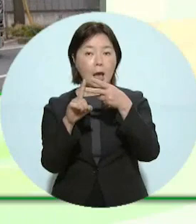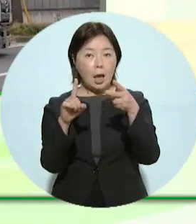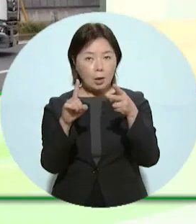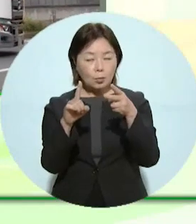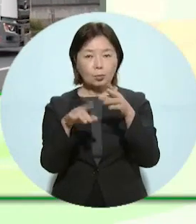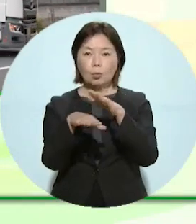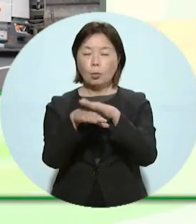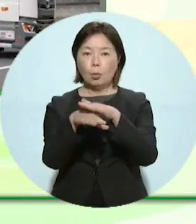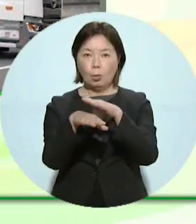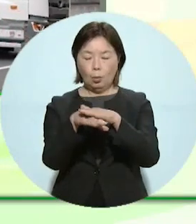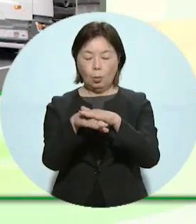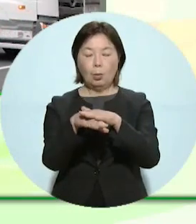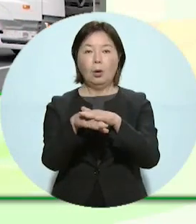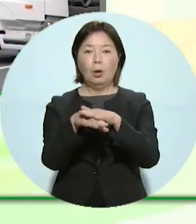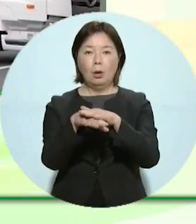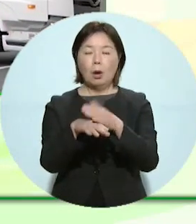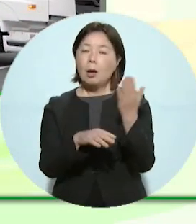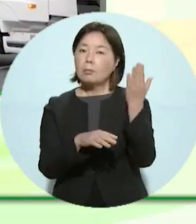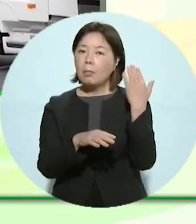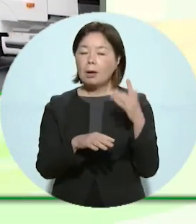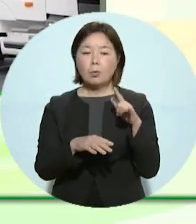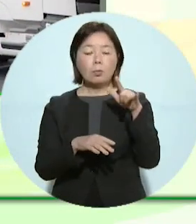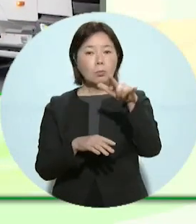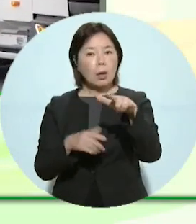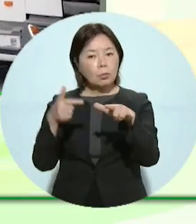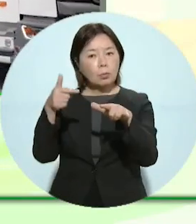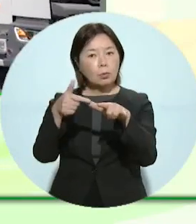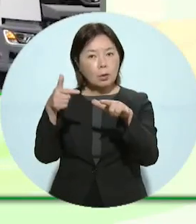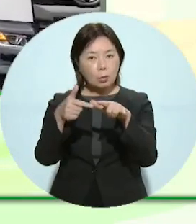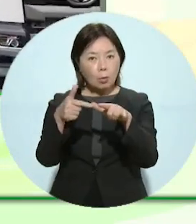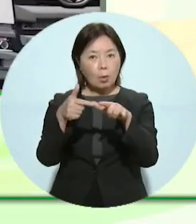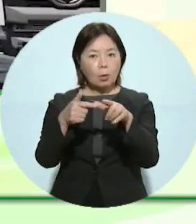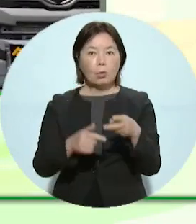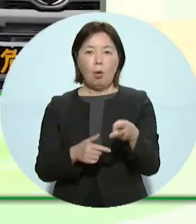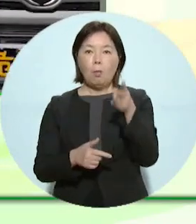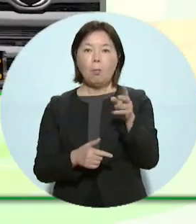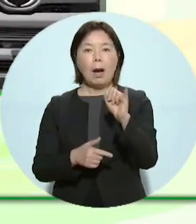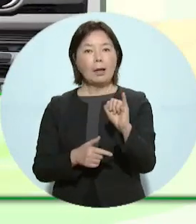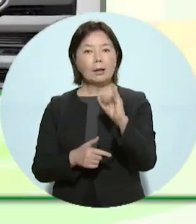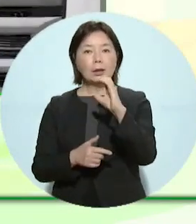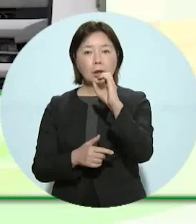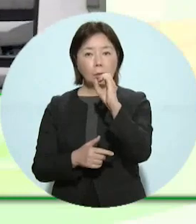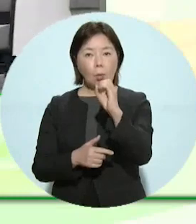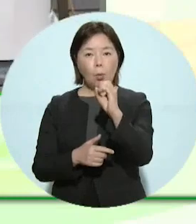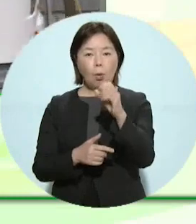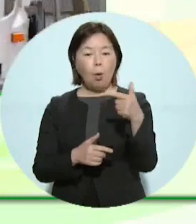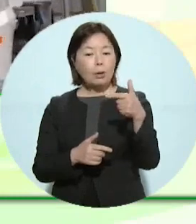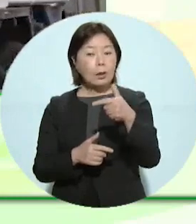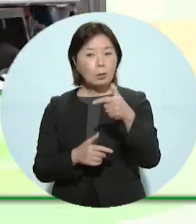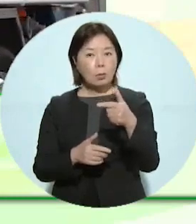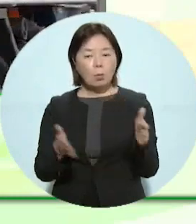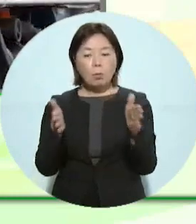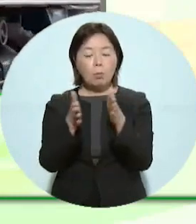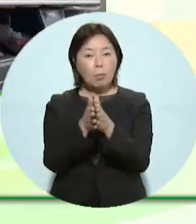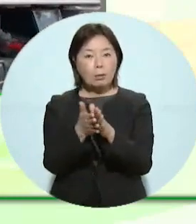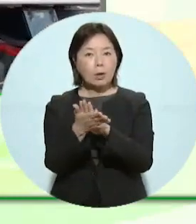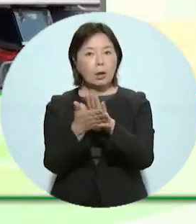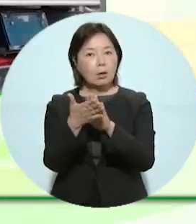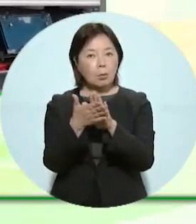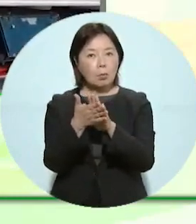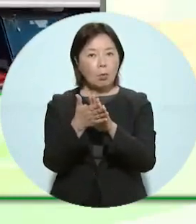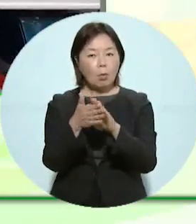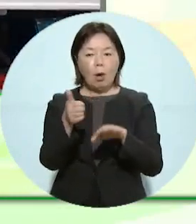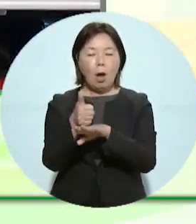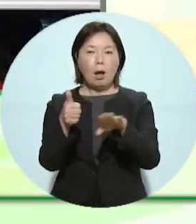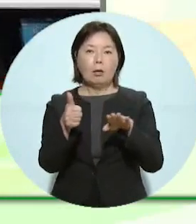ルは、従来のジェット燃料とバイオマス由来のバイオ燃料を混合した環境負荷の低